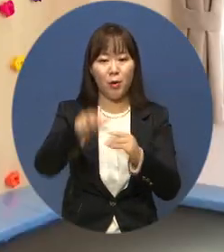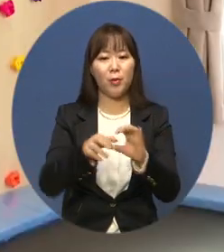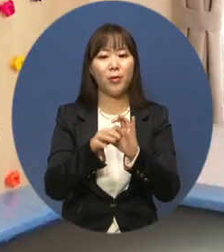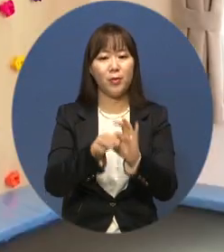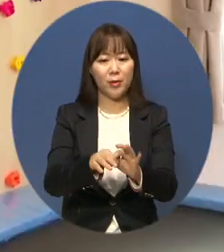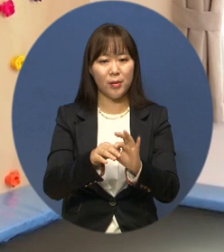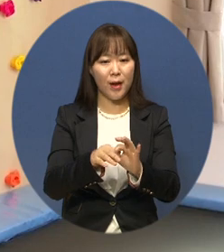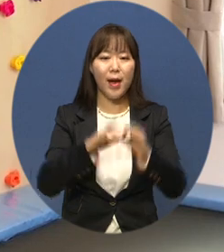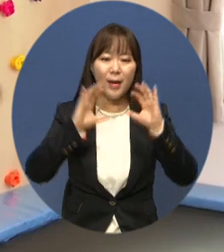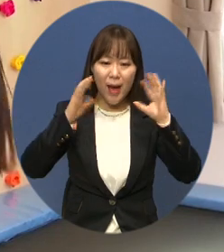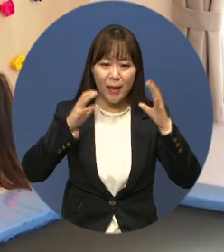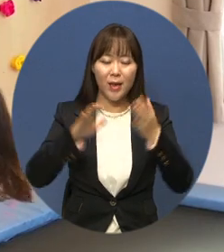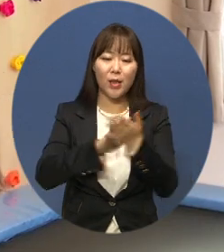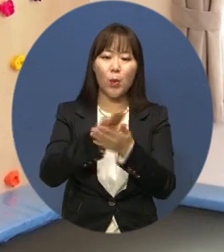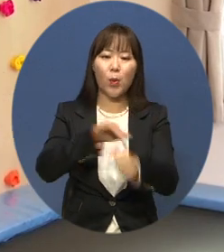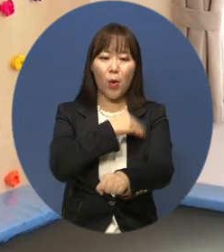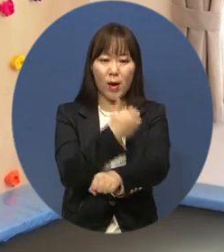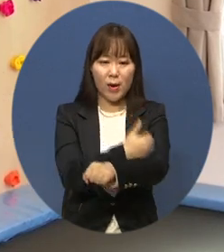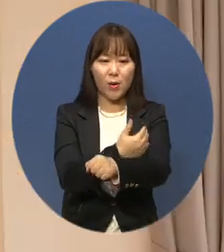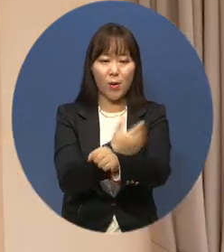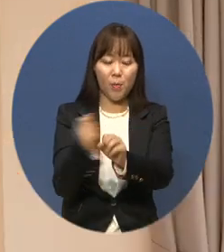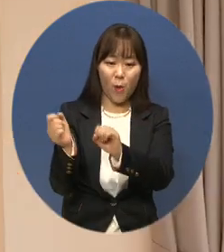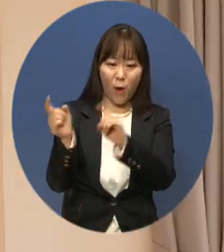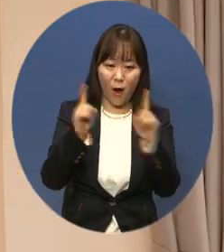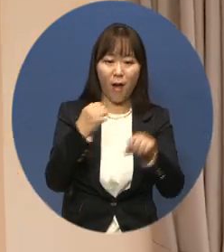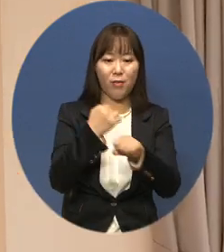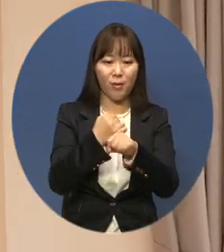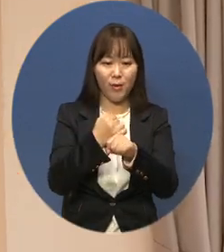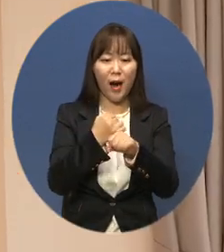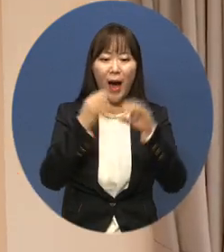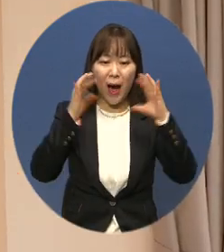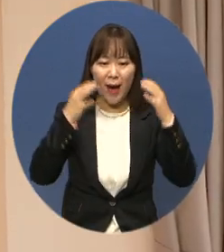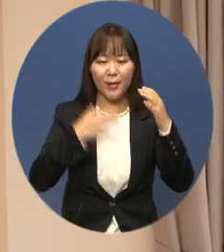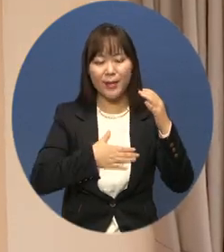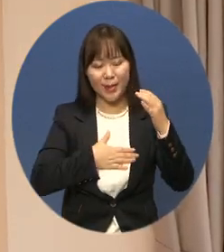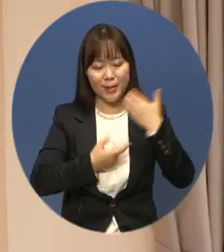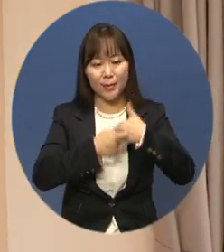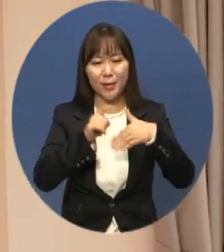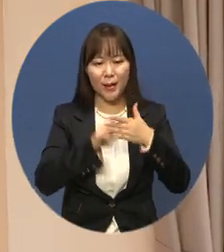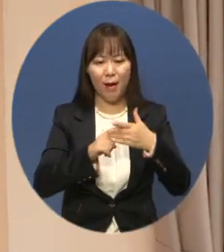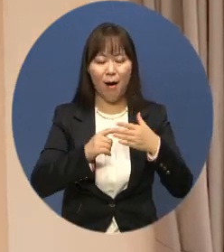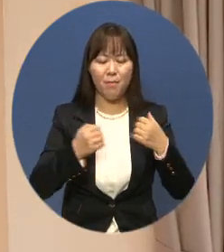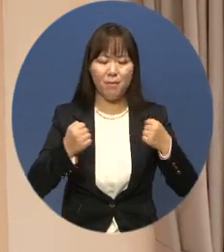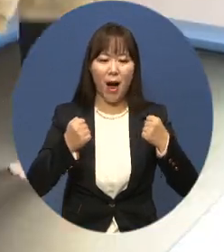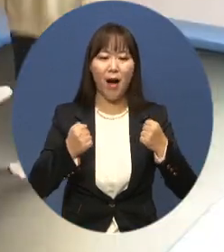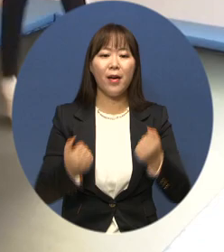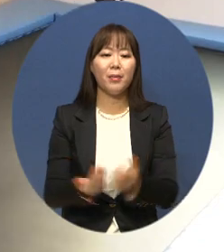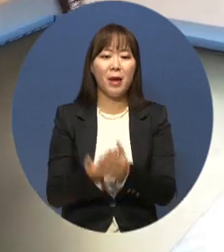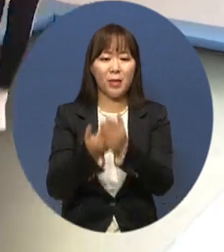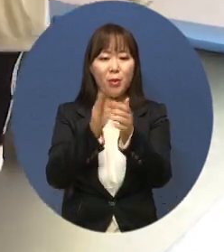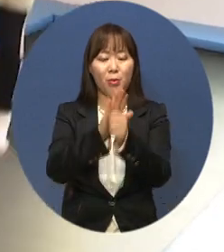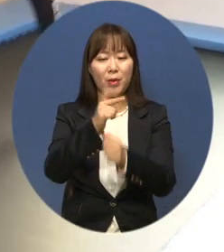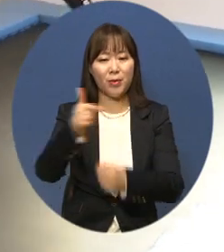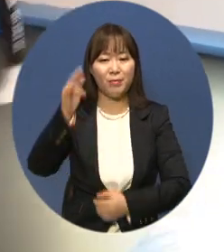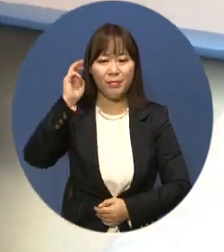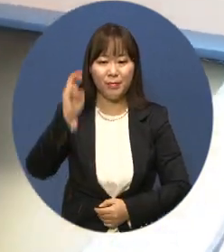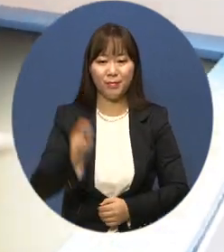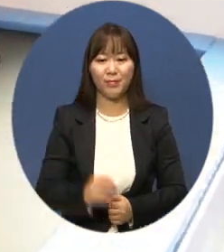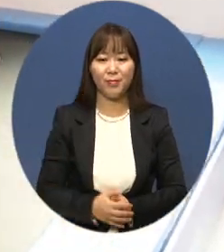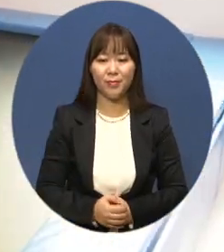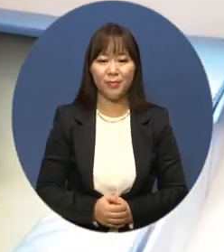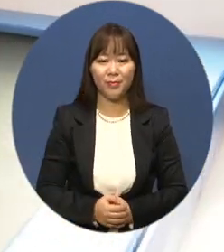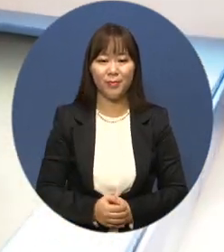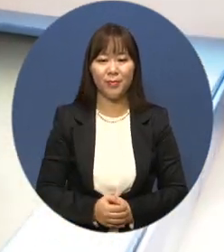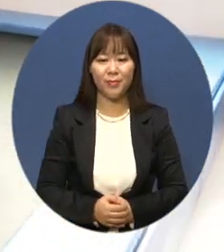통해 아이들의 놀 권리를 회복시켜 우리 아이들의 심신과 체력 성장에 큰 도움이 될 것으로 기대하고